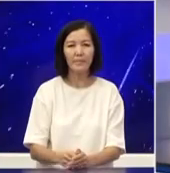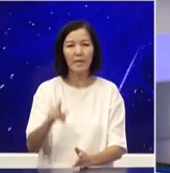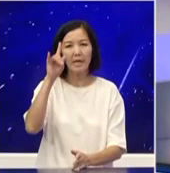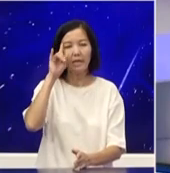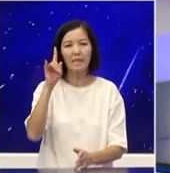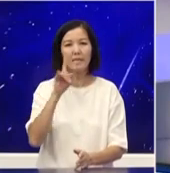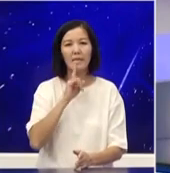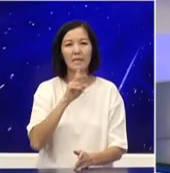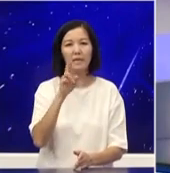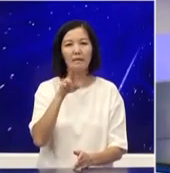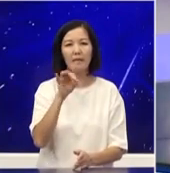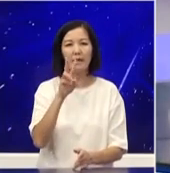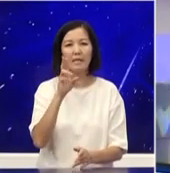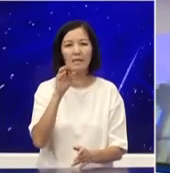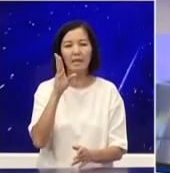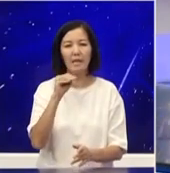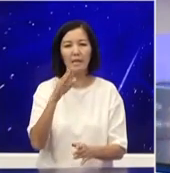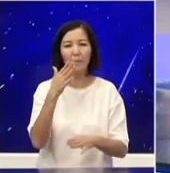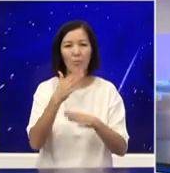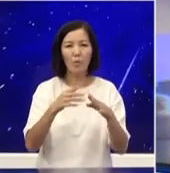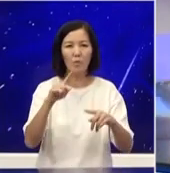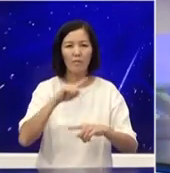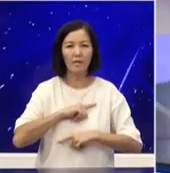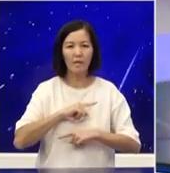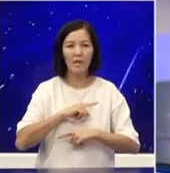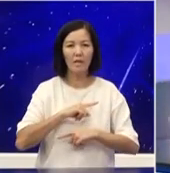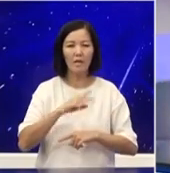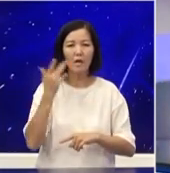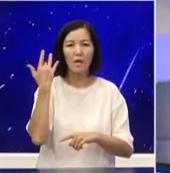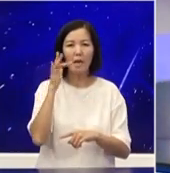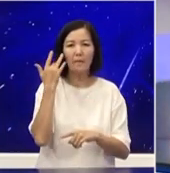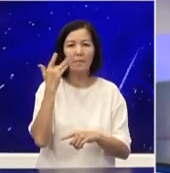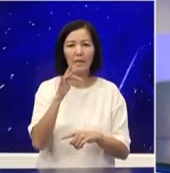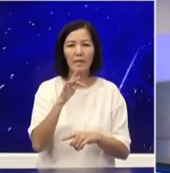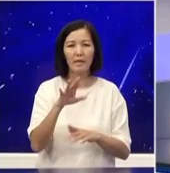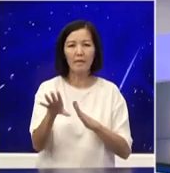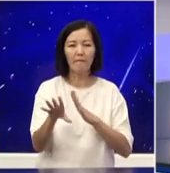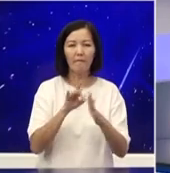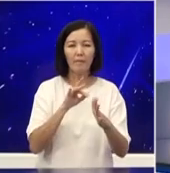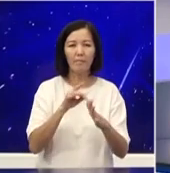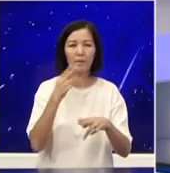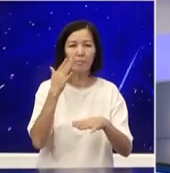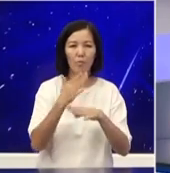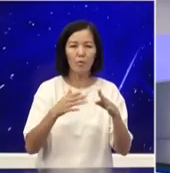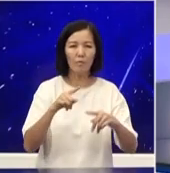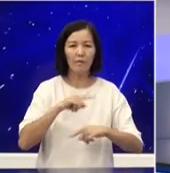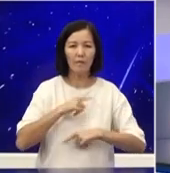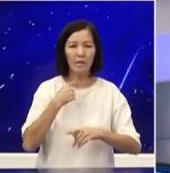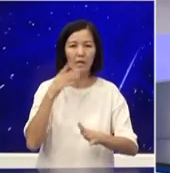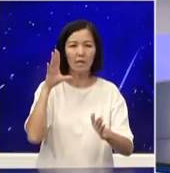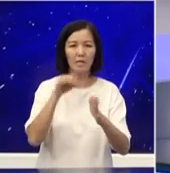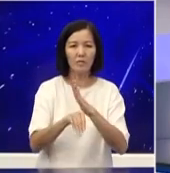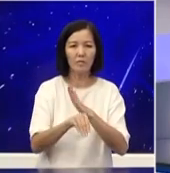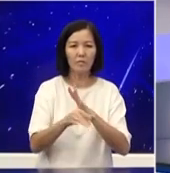Казахстанка Данелия Тулешева прошла в полуфинал шоу «America's Got Talents». Выбор полуфиналистов напрямую зависел от голосов зрителей